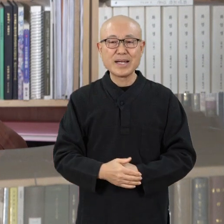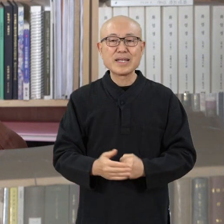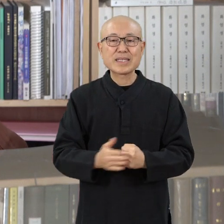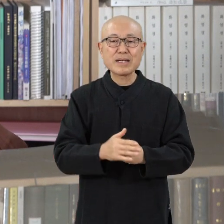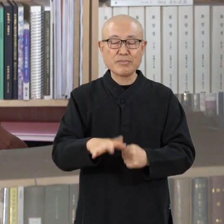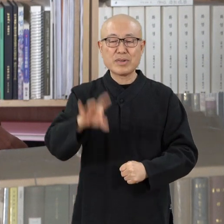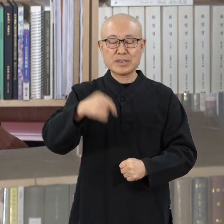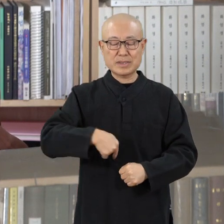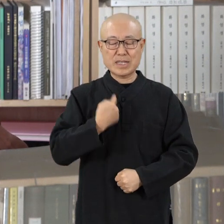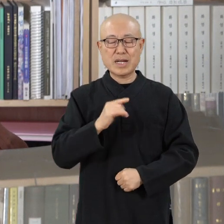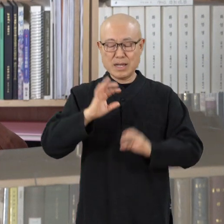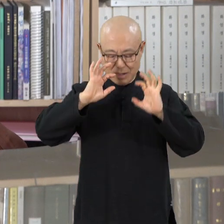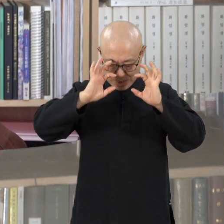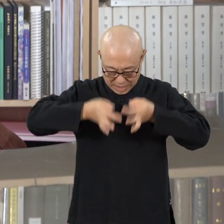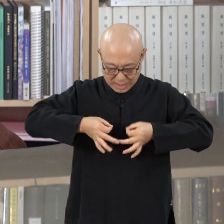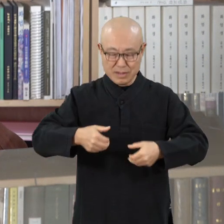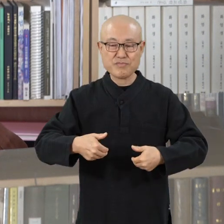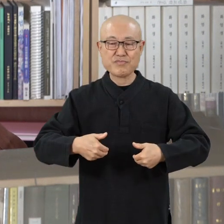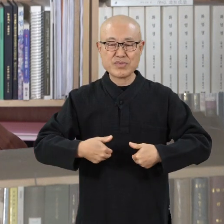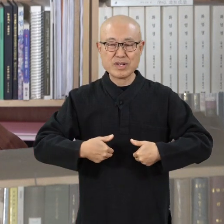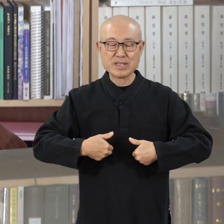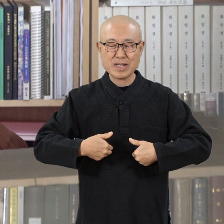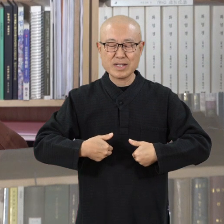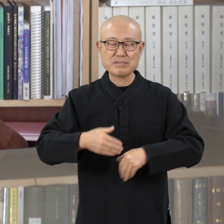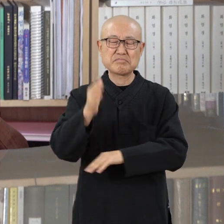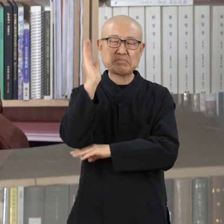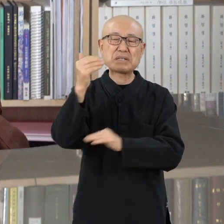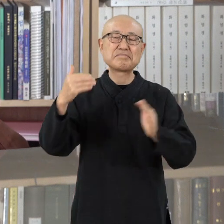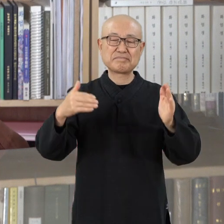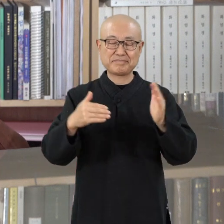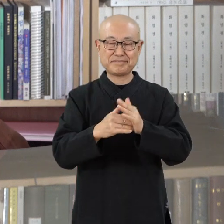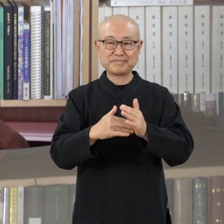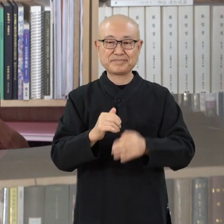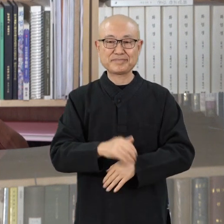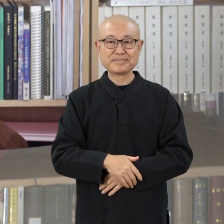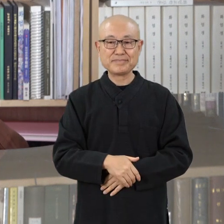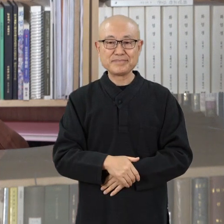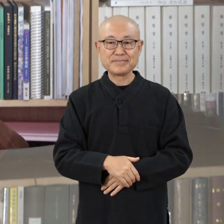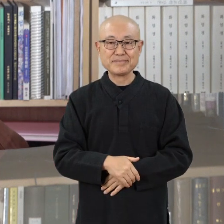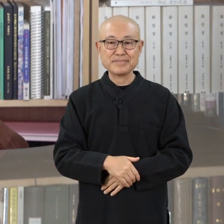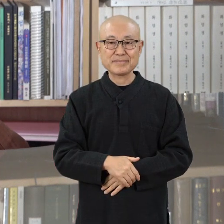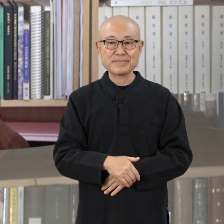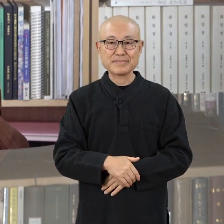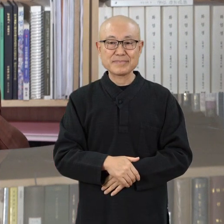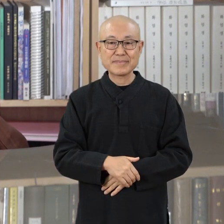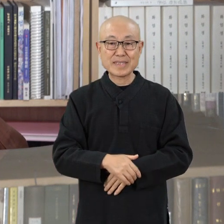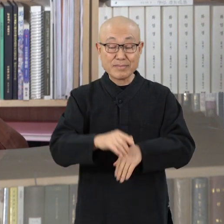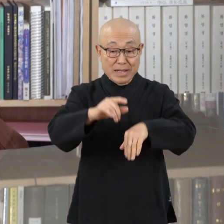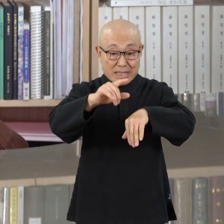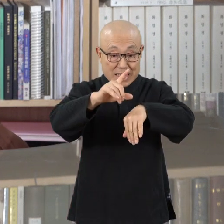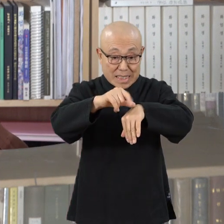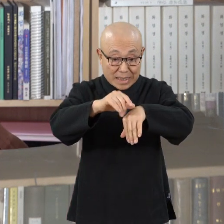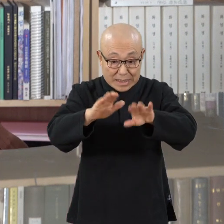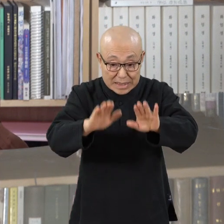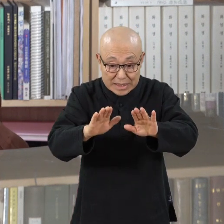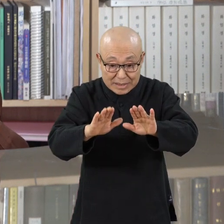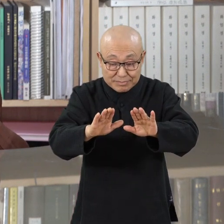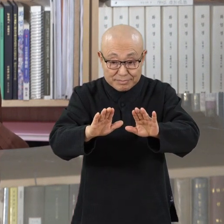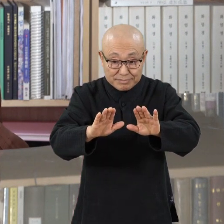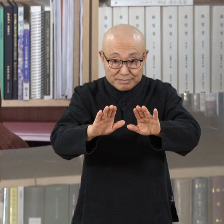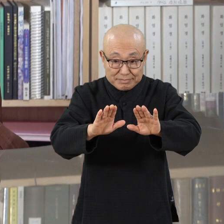자신을 살펴보라는 그런 말씀이세요. 그래서 시간적으로도 우리는 현재 일어나는